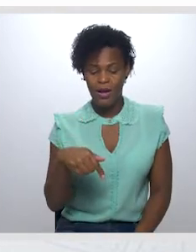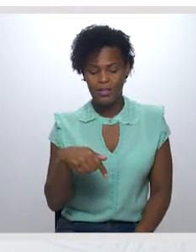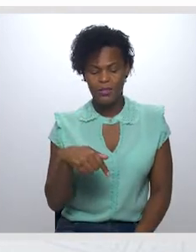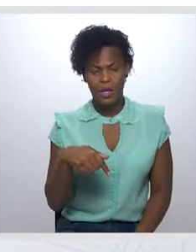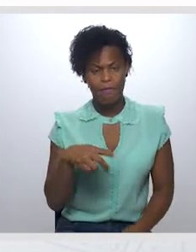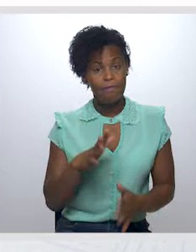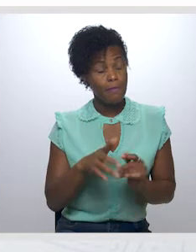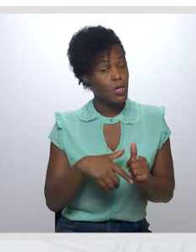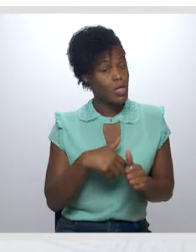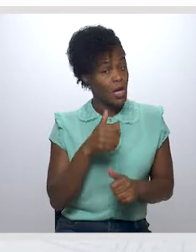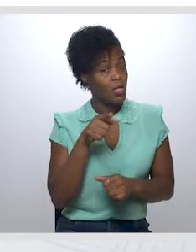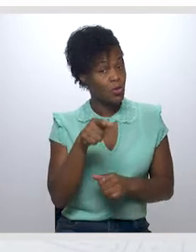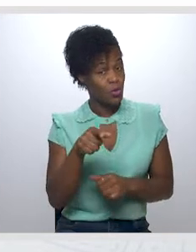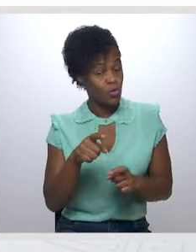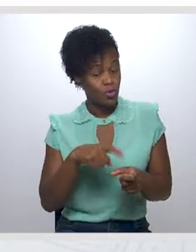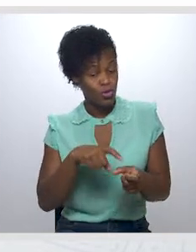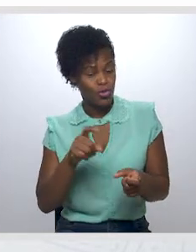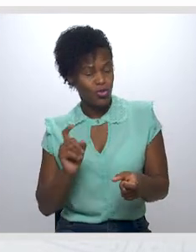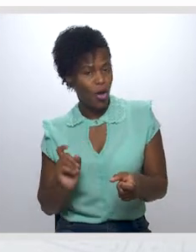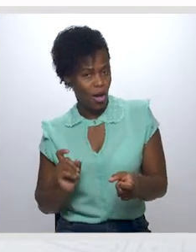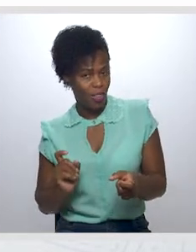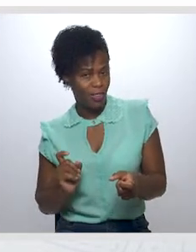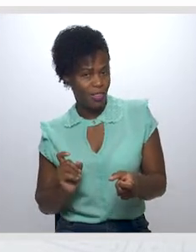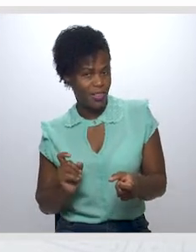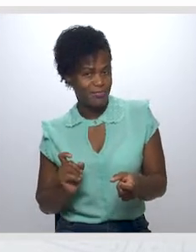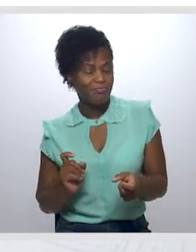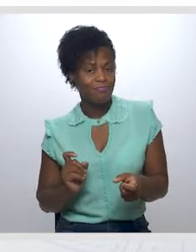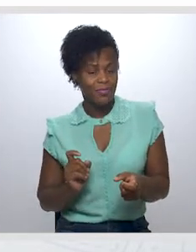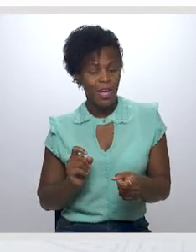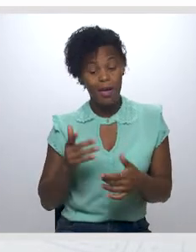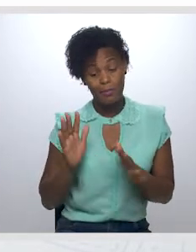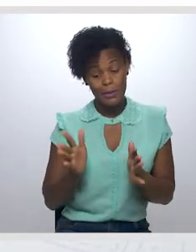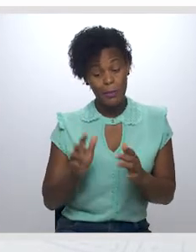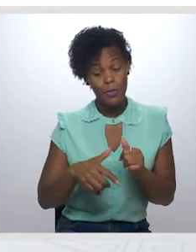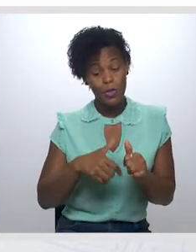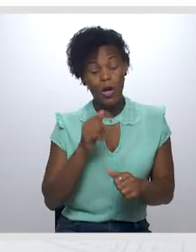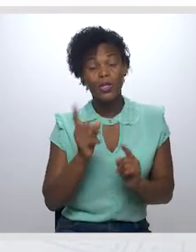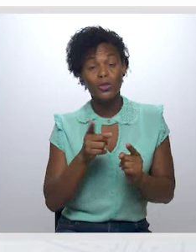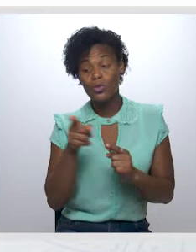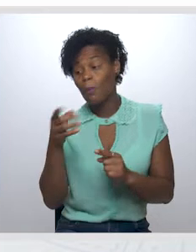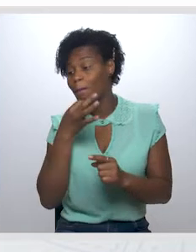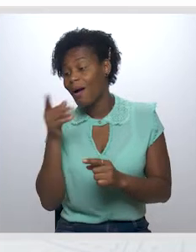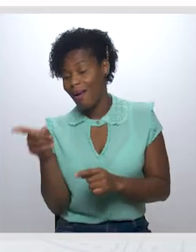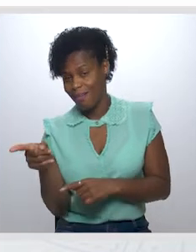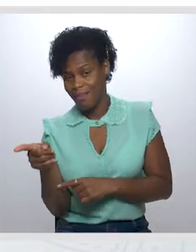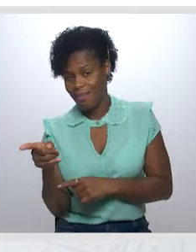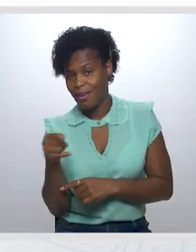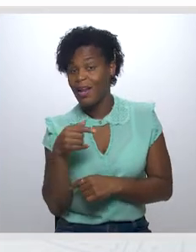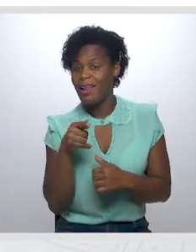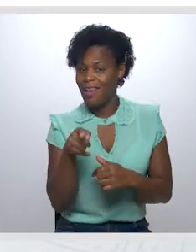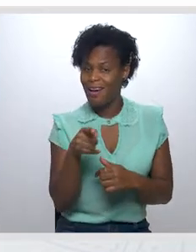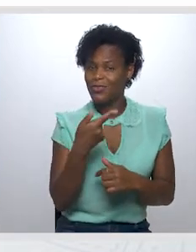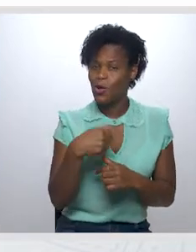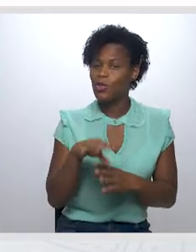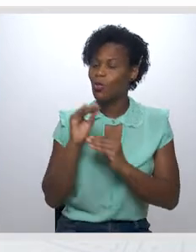vaut mieux que tu sortes. Il vaut donc mieux que tu lui parles. » Là, on a donné, bien sûr,